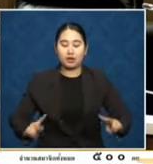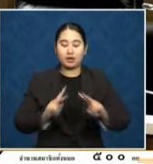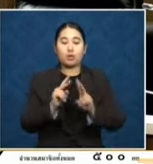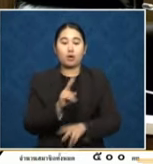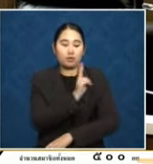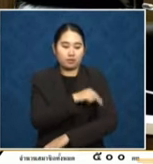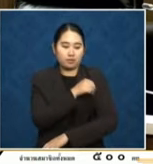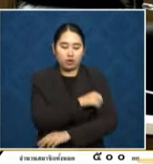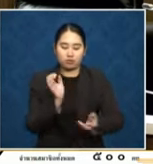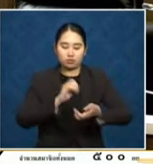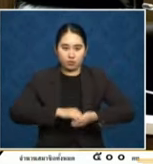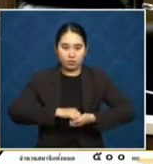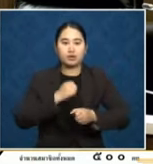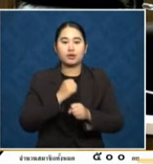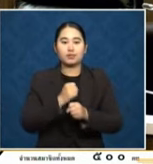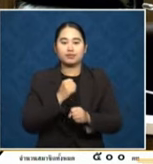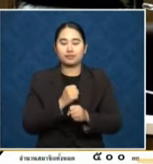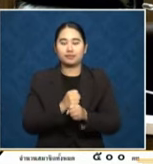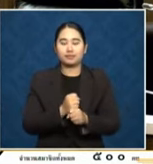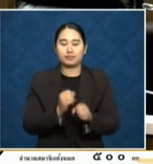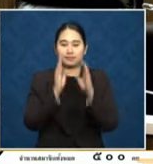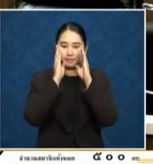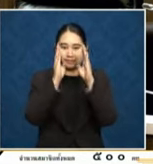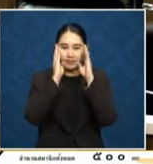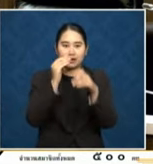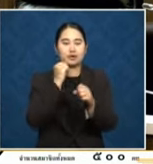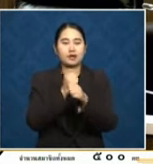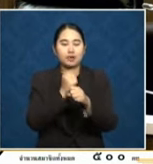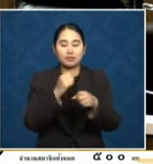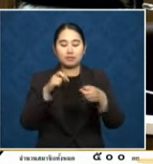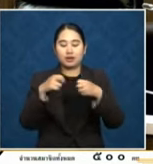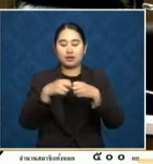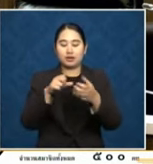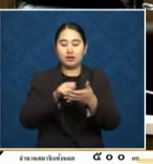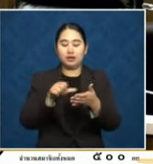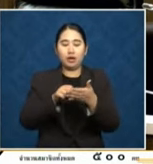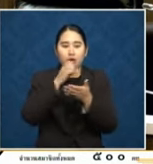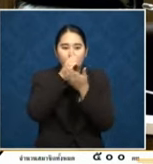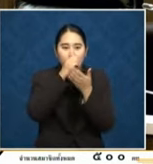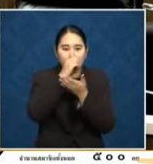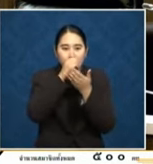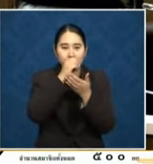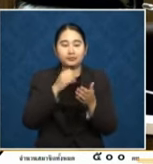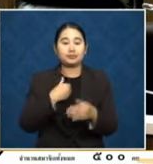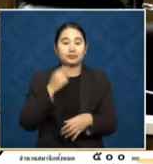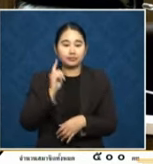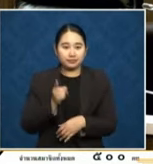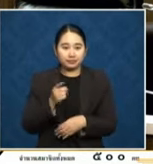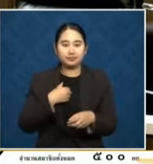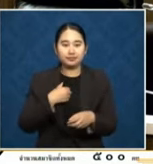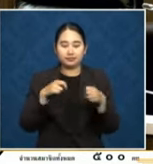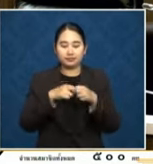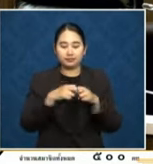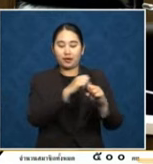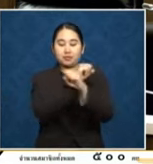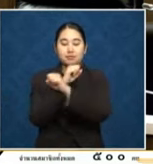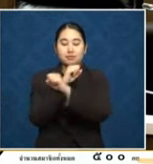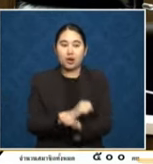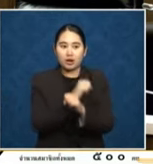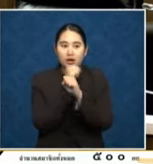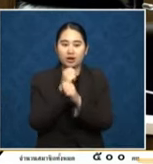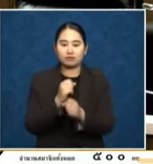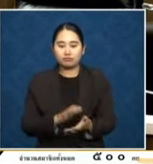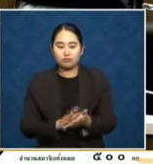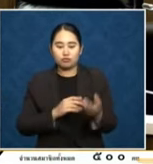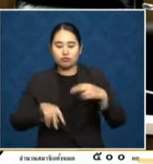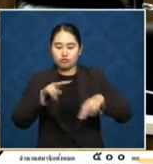ขให้ทำงานร่วมกันปักเจตนารมณ์ให้แน่วแน่ที่จะแก้ไขปัญหายาเสพติดว่าเราจะป้องกันเราจะปราบปรามหรือเราจะบำ